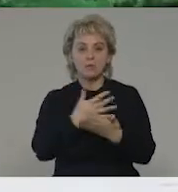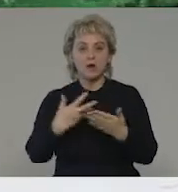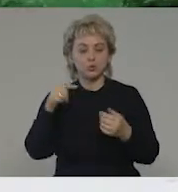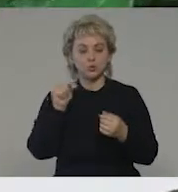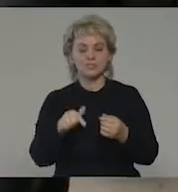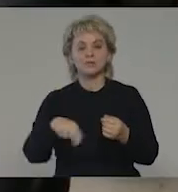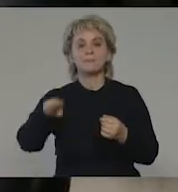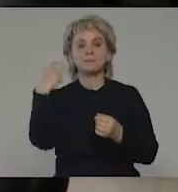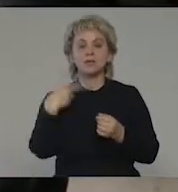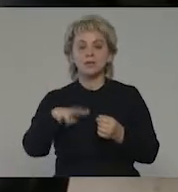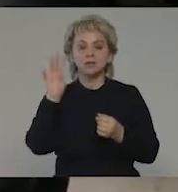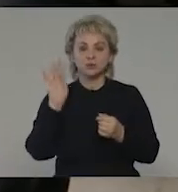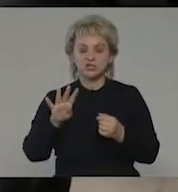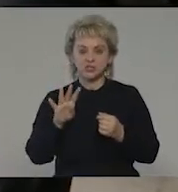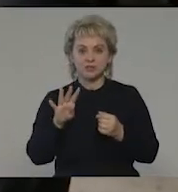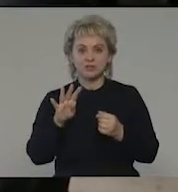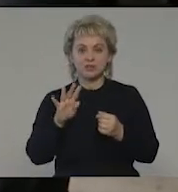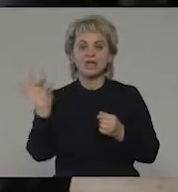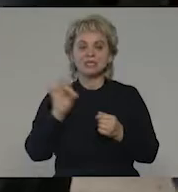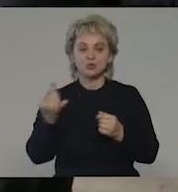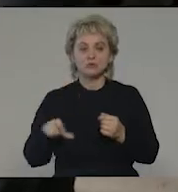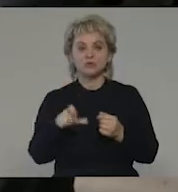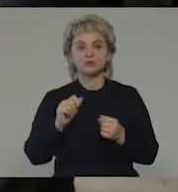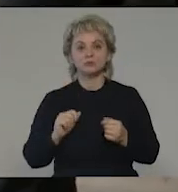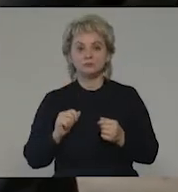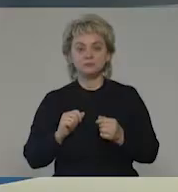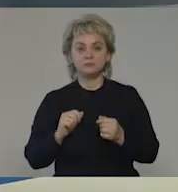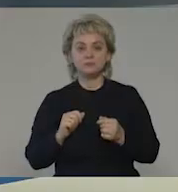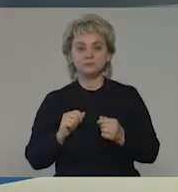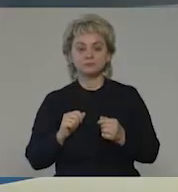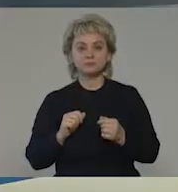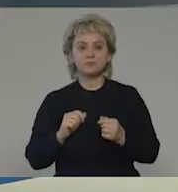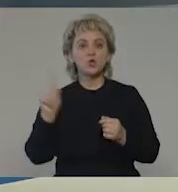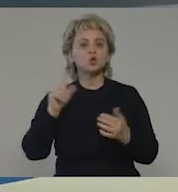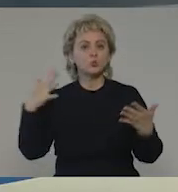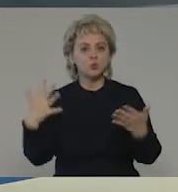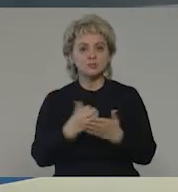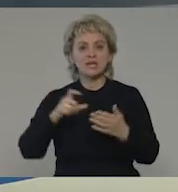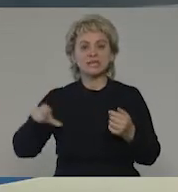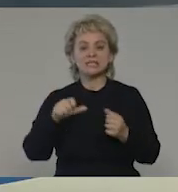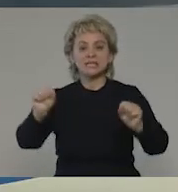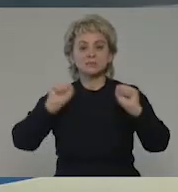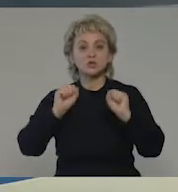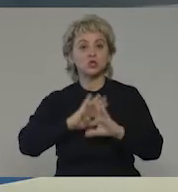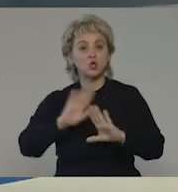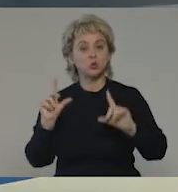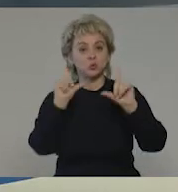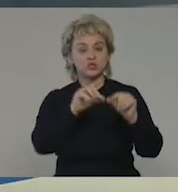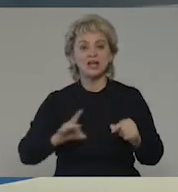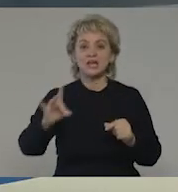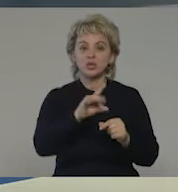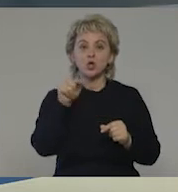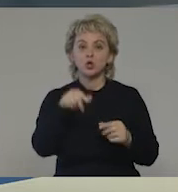продукции. Юлия Сурикова, Тагир Фатахов, Дон-24, Ростов-на-Дону. Чтобы успешные донские спортсмены не уезжали